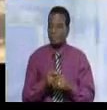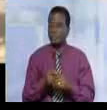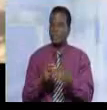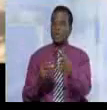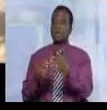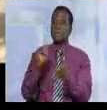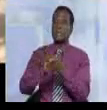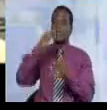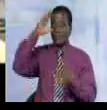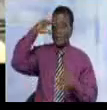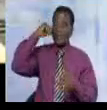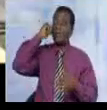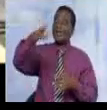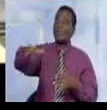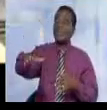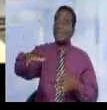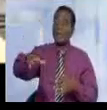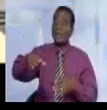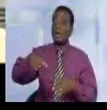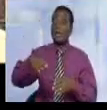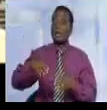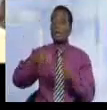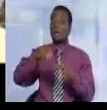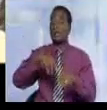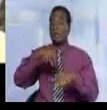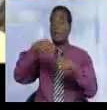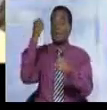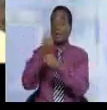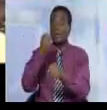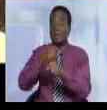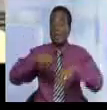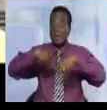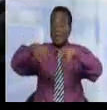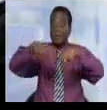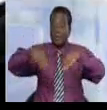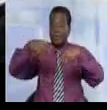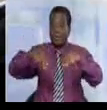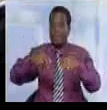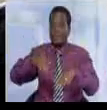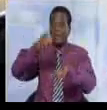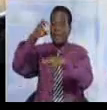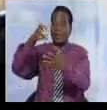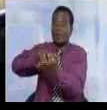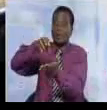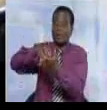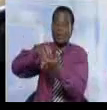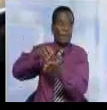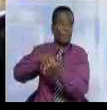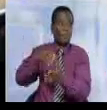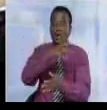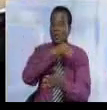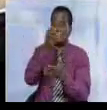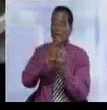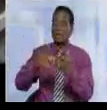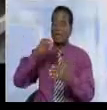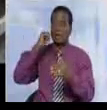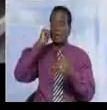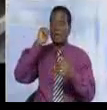Bomba, ménagère de son état, s'est investie dans le commerce de beignets afin de subvenir à ses besoins personnels ainsi qu'à ceux de sa